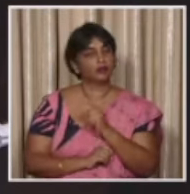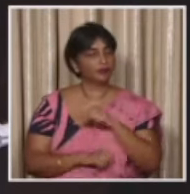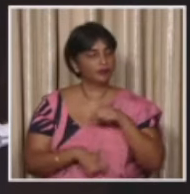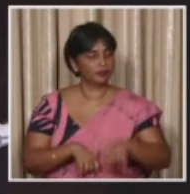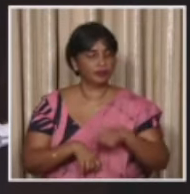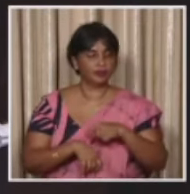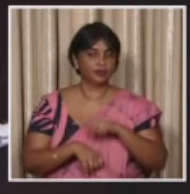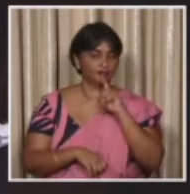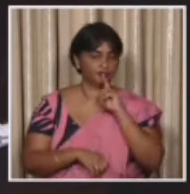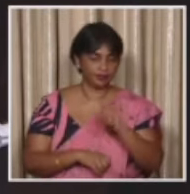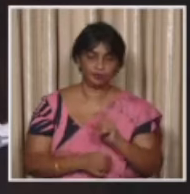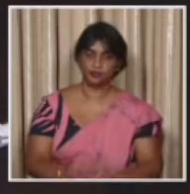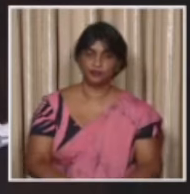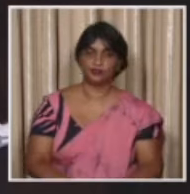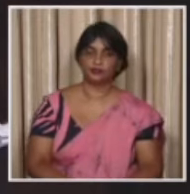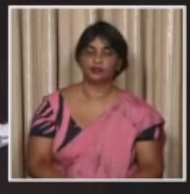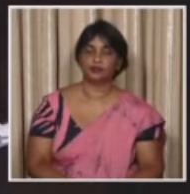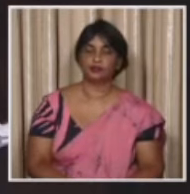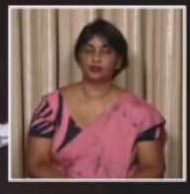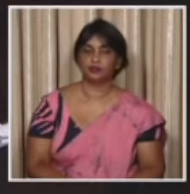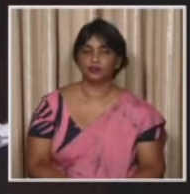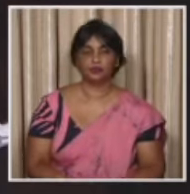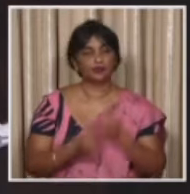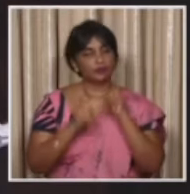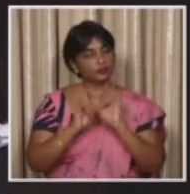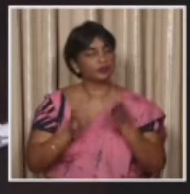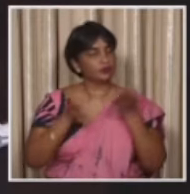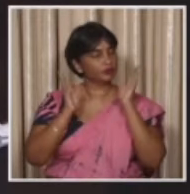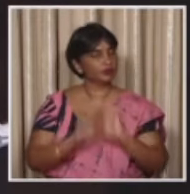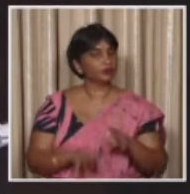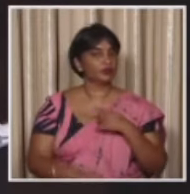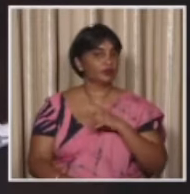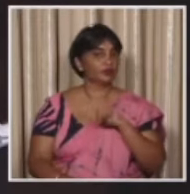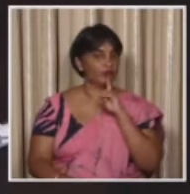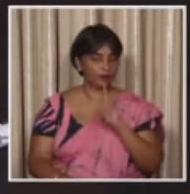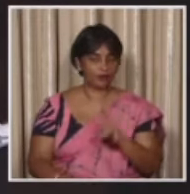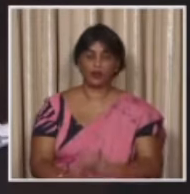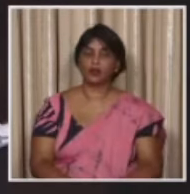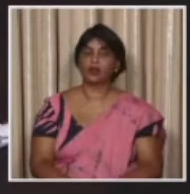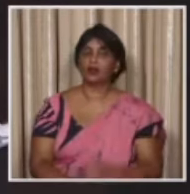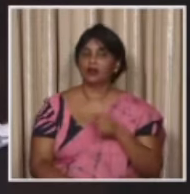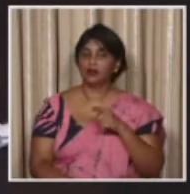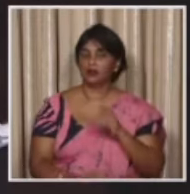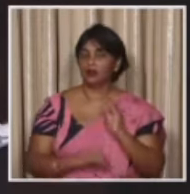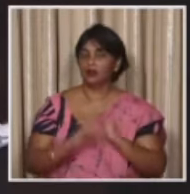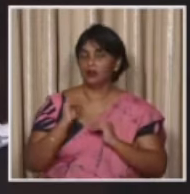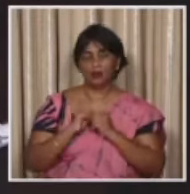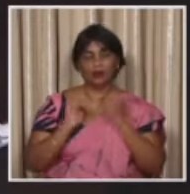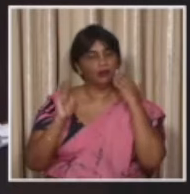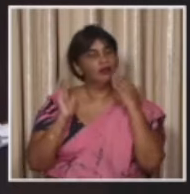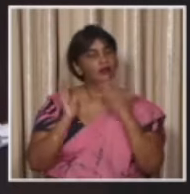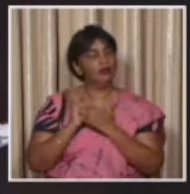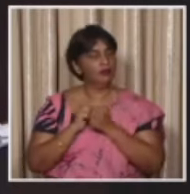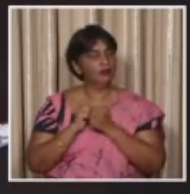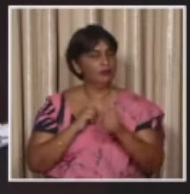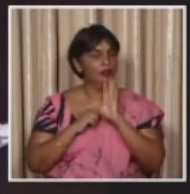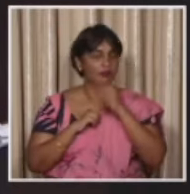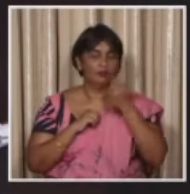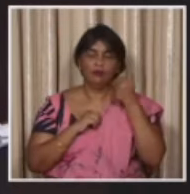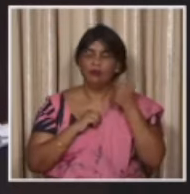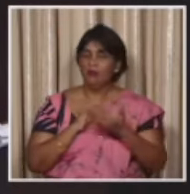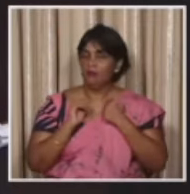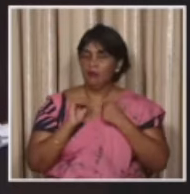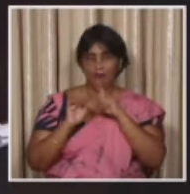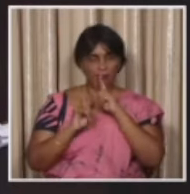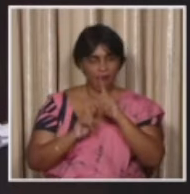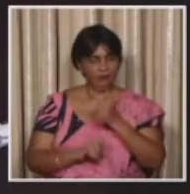මේ අවස්ථාවේ කියන්නට කැමතියි. ඒ වගේම අවසාන වශයෙන් මම කියන්නට ඕන මේ කම්පිටිටිව් ප්‍රොසීඩියර්ස් වලට යන එකේ වැදගත්කම මම පෙන්වලා